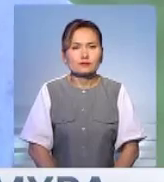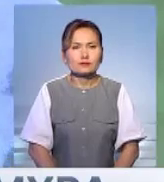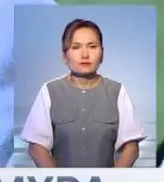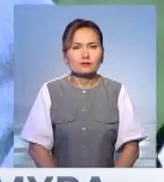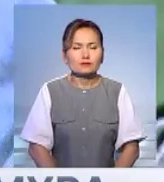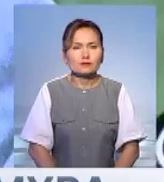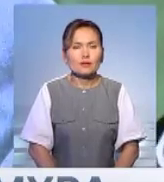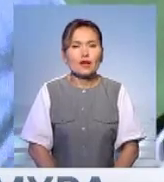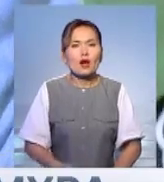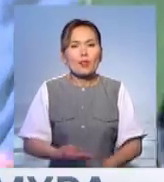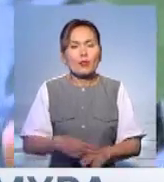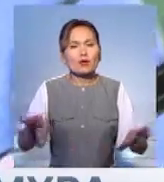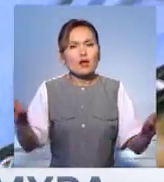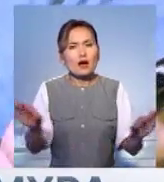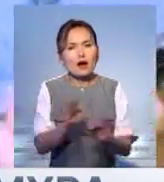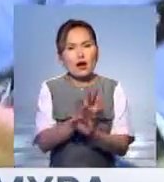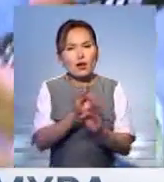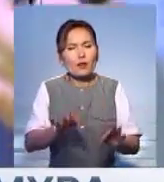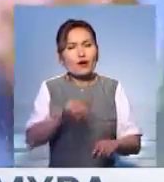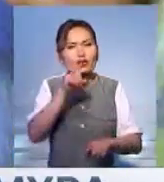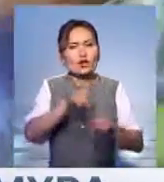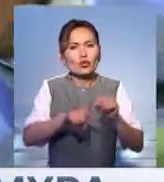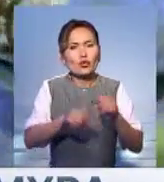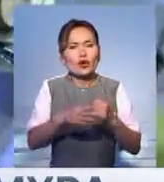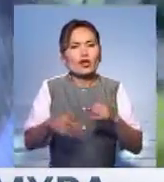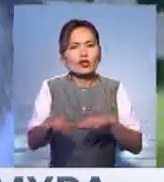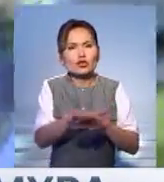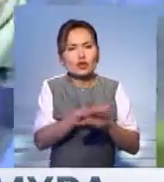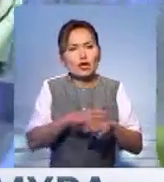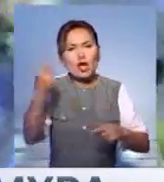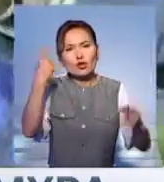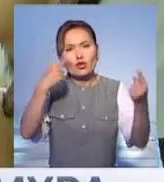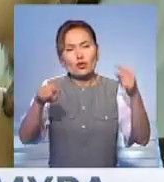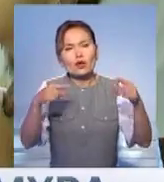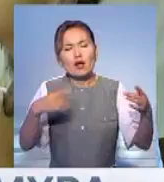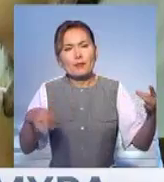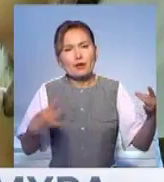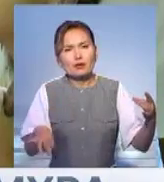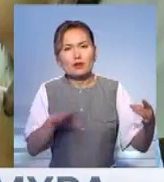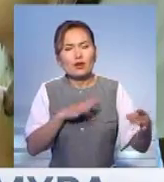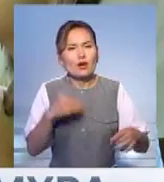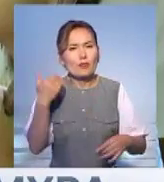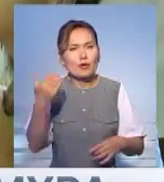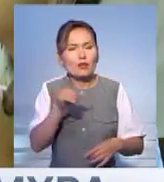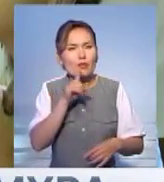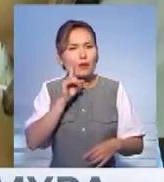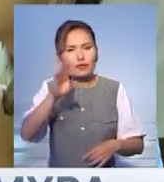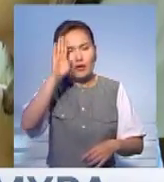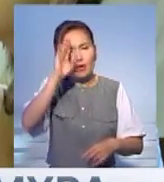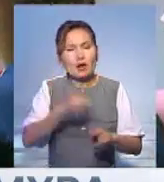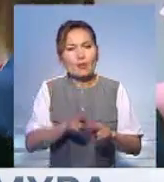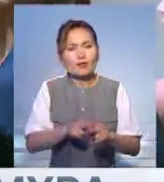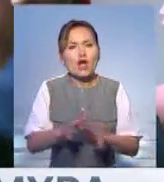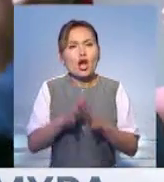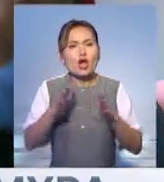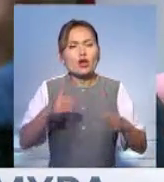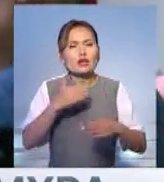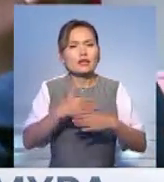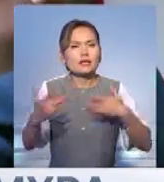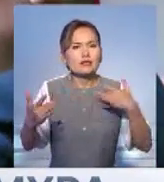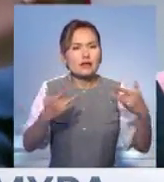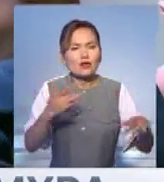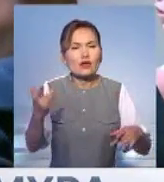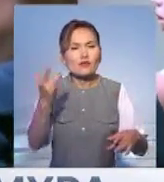Көңіл толқытар бұл әуен туған жерге деген сүйіспеншіліктен туған толғаулы күй. Авторы Әділбек Тәшімовтің өзі. Үлкен сахналарда